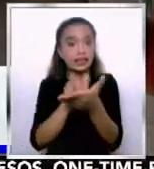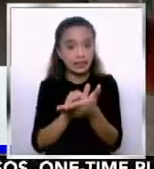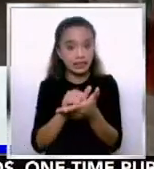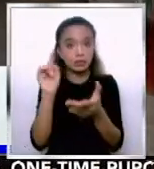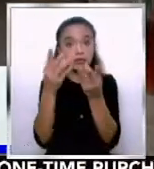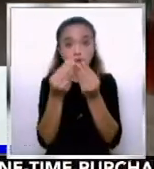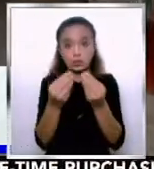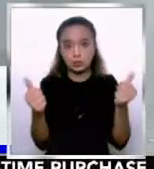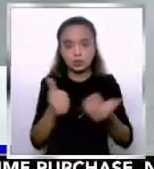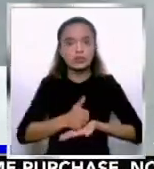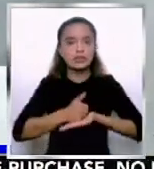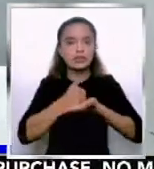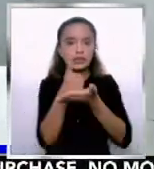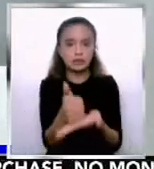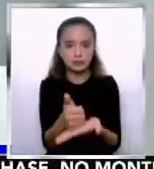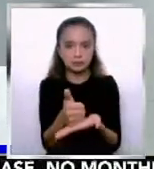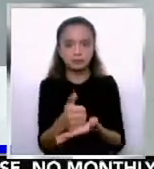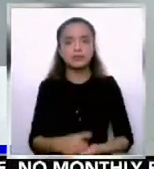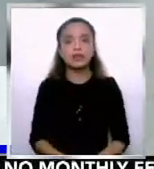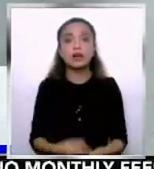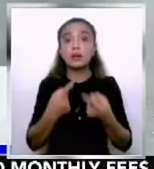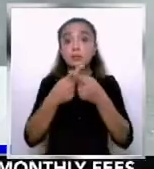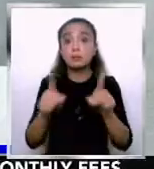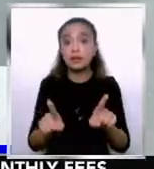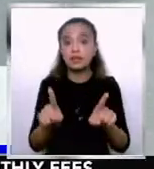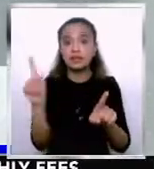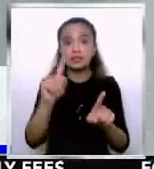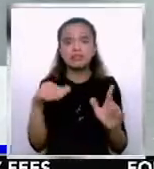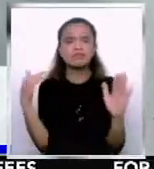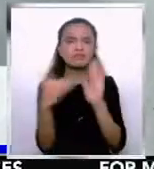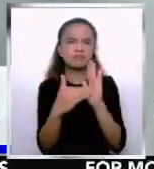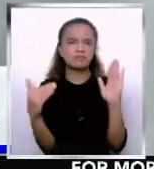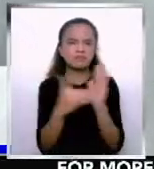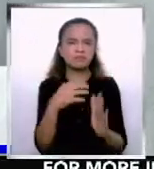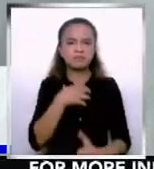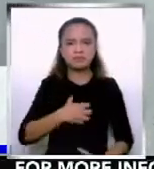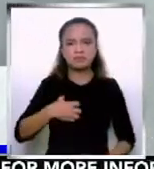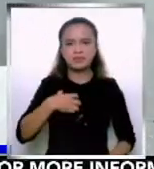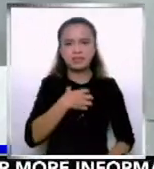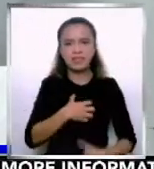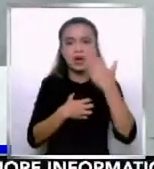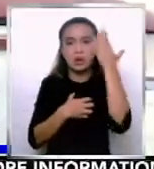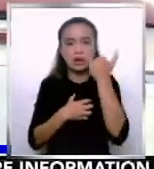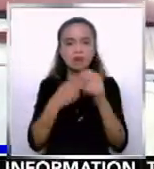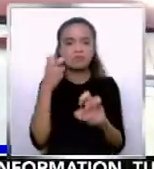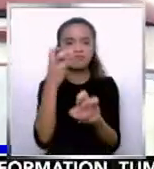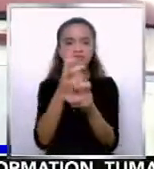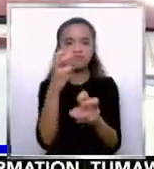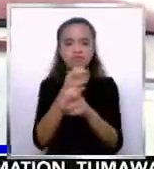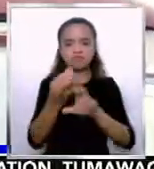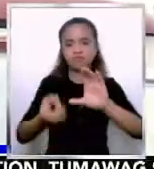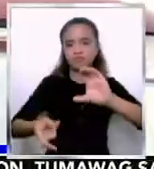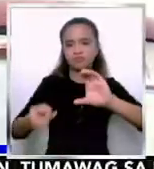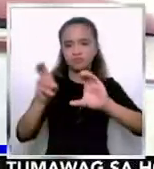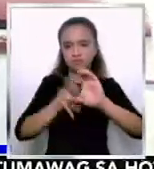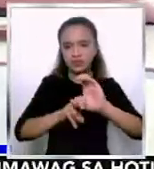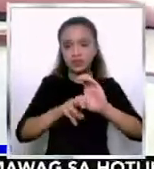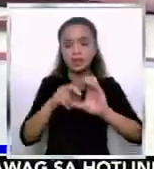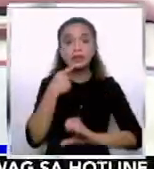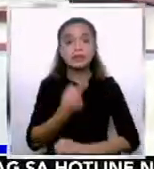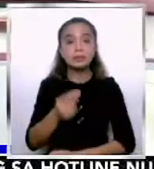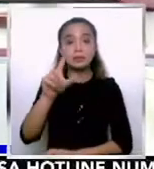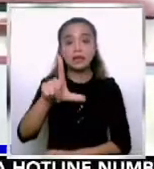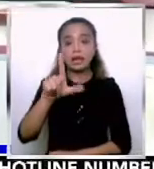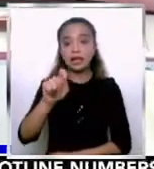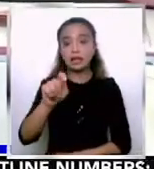sa pagtaas sa pamasahe. Pero pinuputak dito ng reklamo dahil sa hirap sa pagsakay. Dugo ng LTFRB ng kontrata sila ng